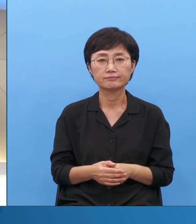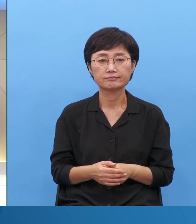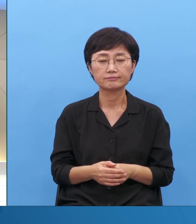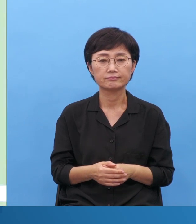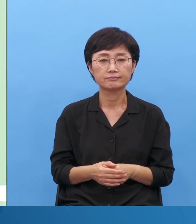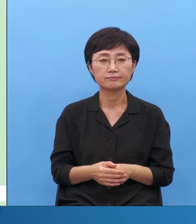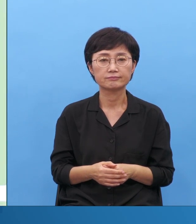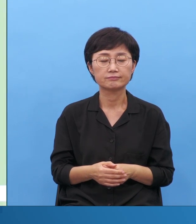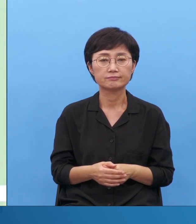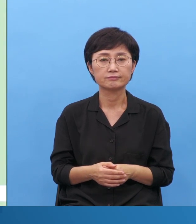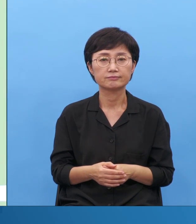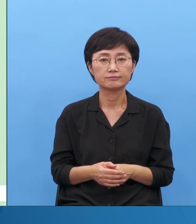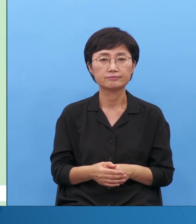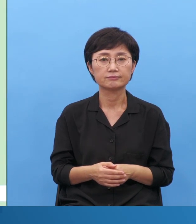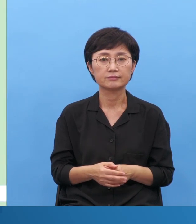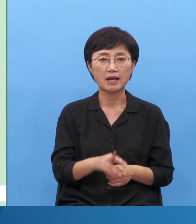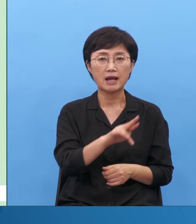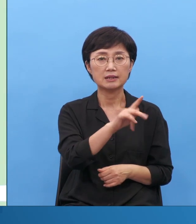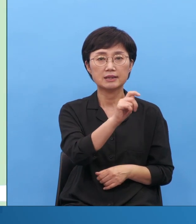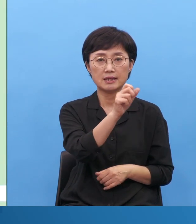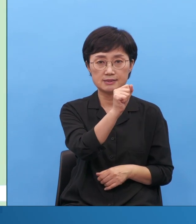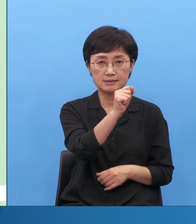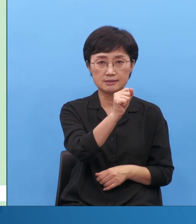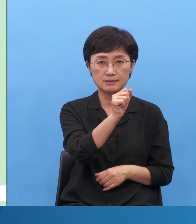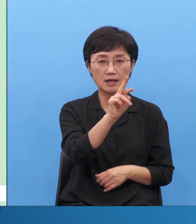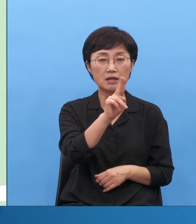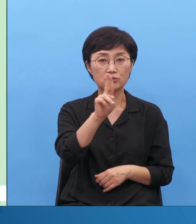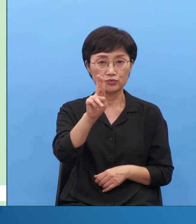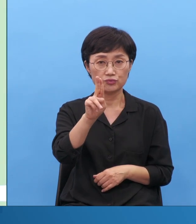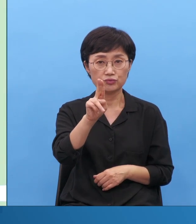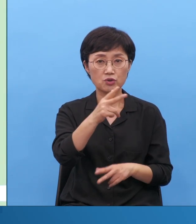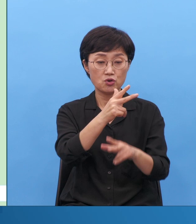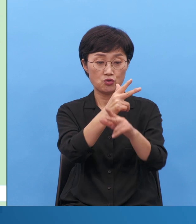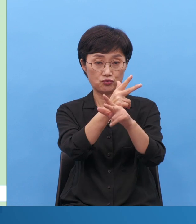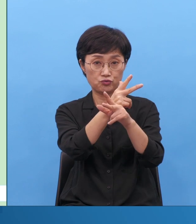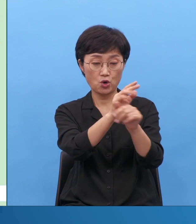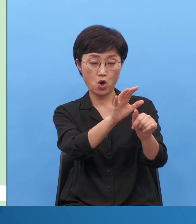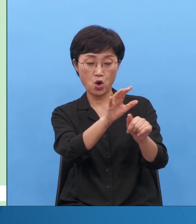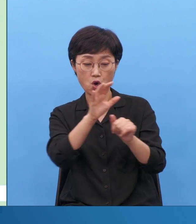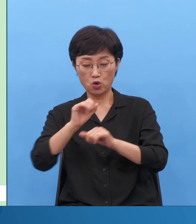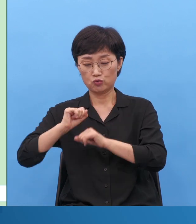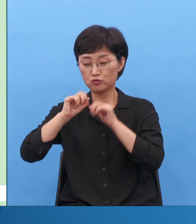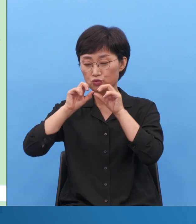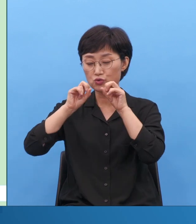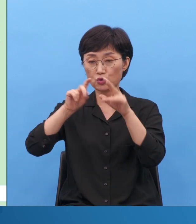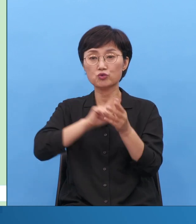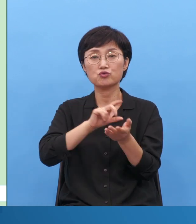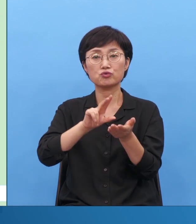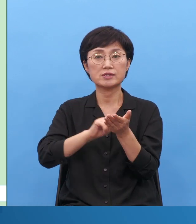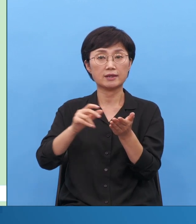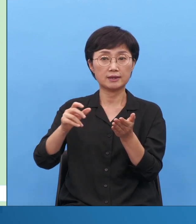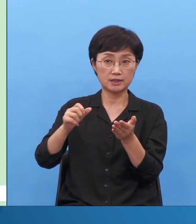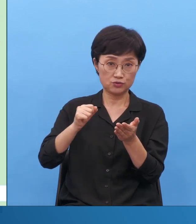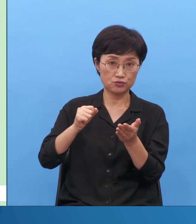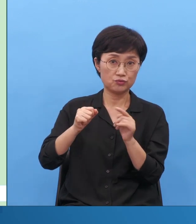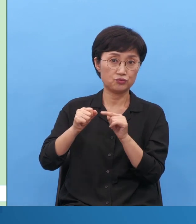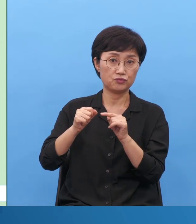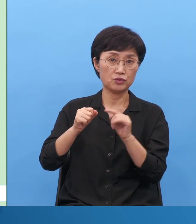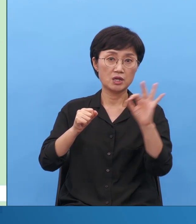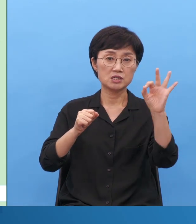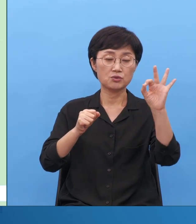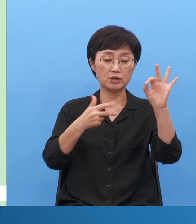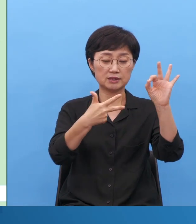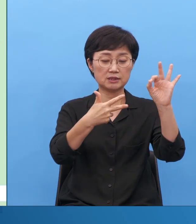열립니다. RTS, 아류, 비대면 활용하는 군선교란 주제로 열리는 이번 대회는 10월